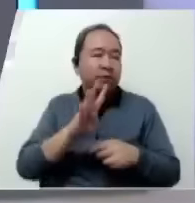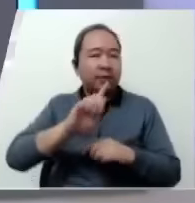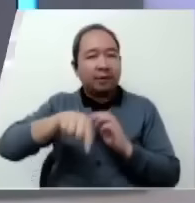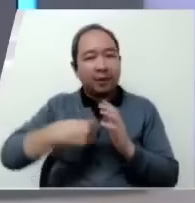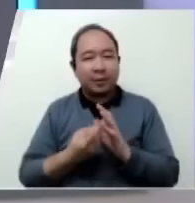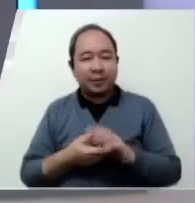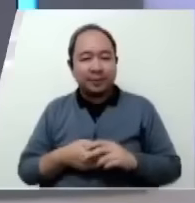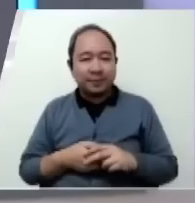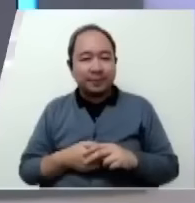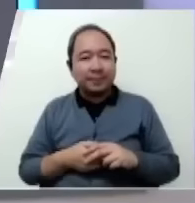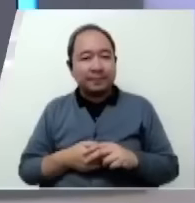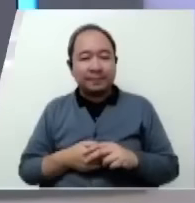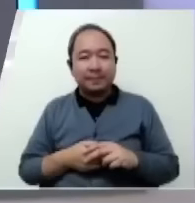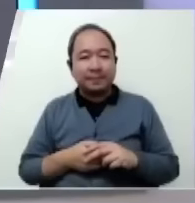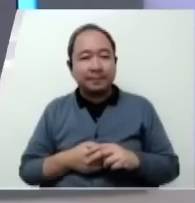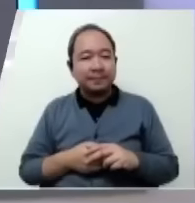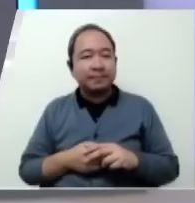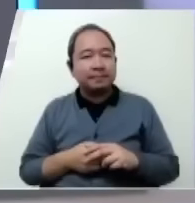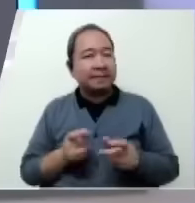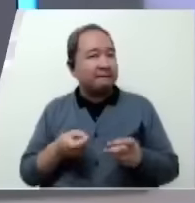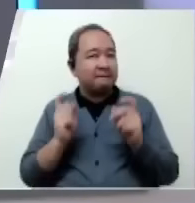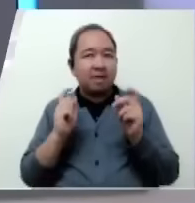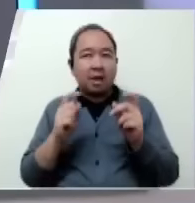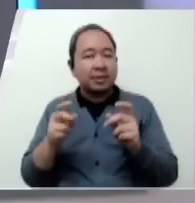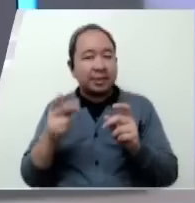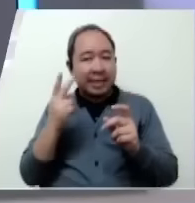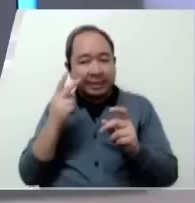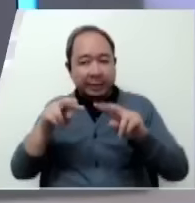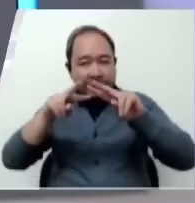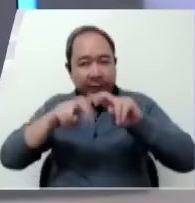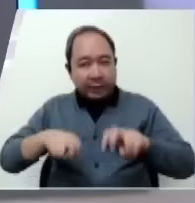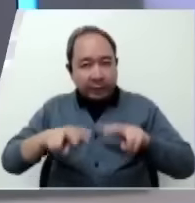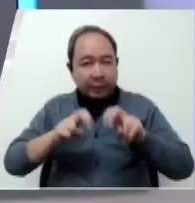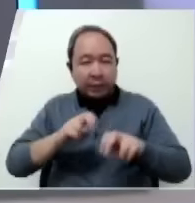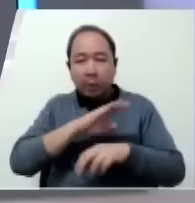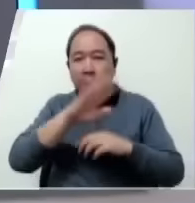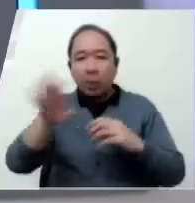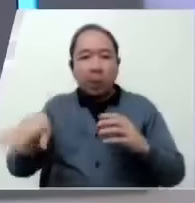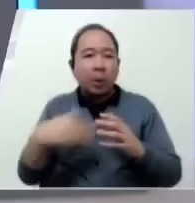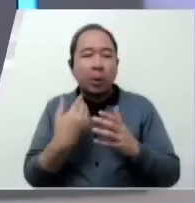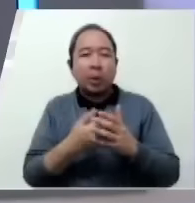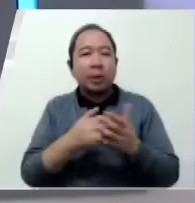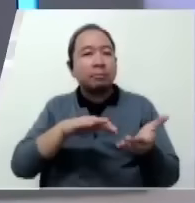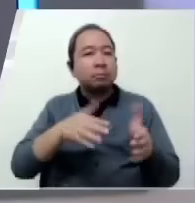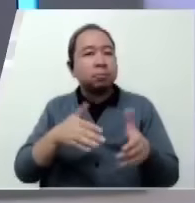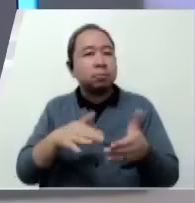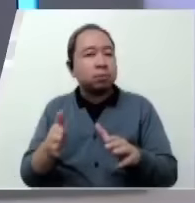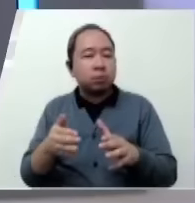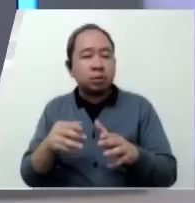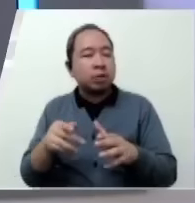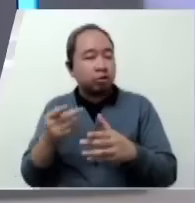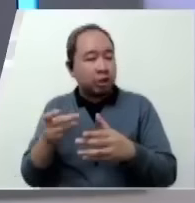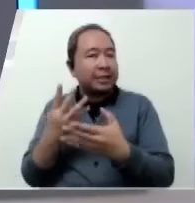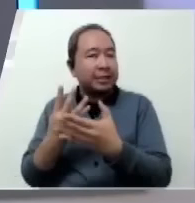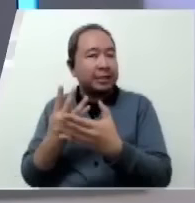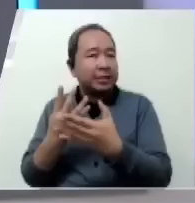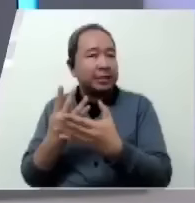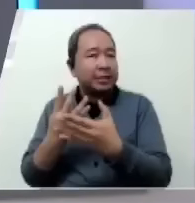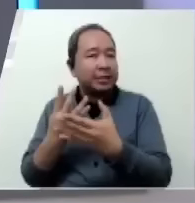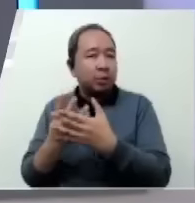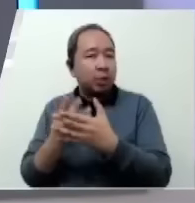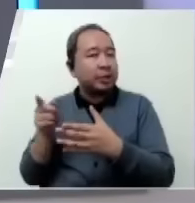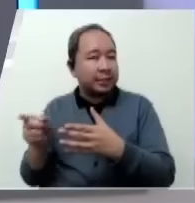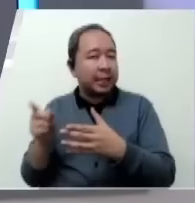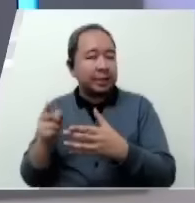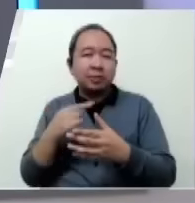Agad nang isa sa ilalim sa autopsy ang lahat ng masasawing nakakulong sa bilibid ayon sa Justice Department.